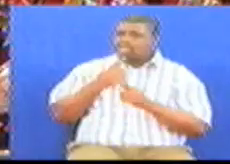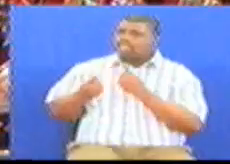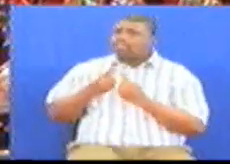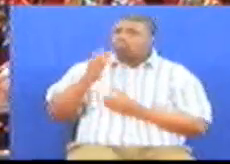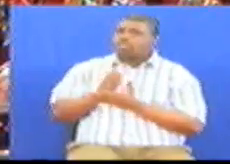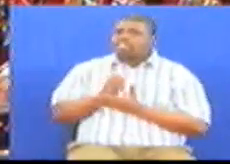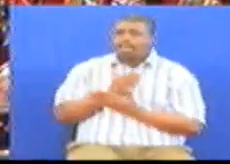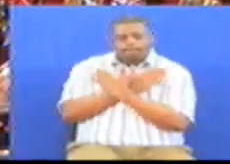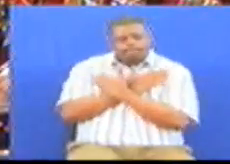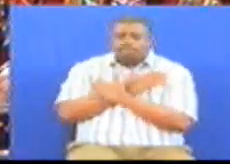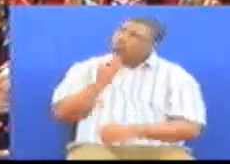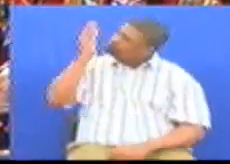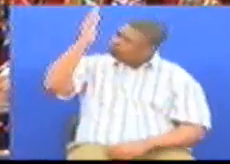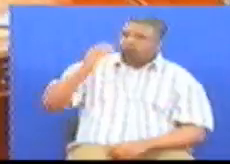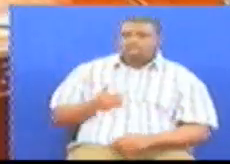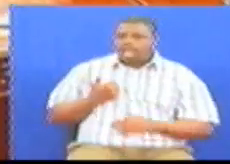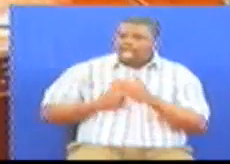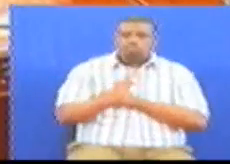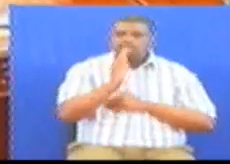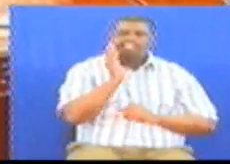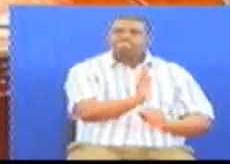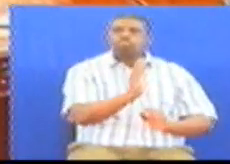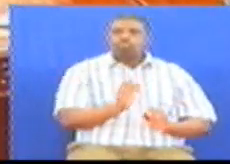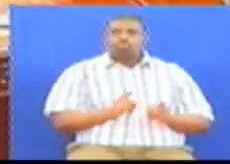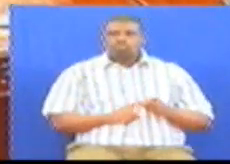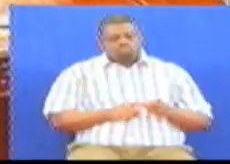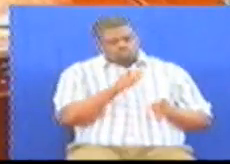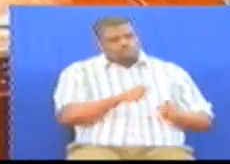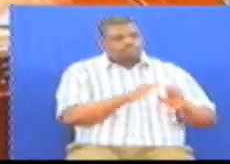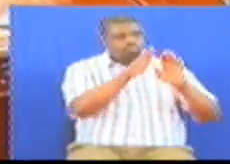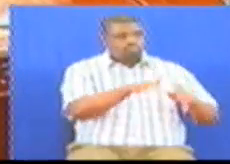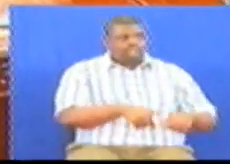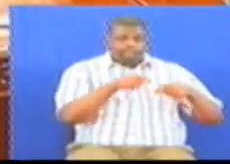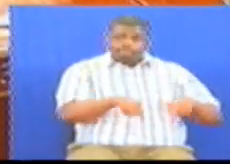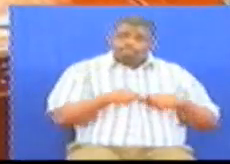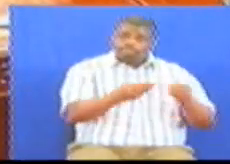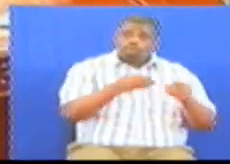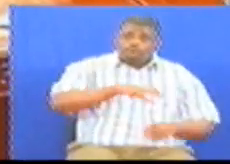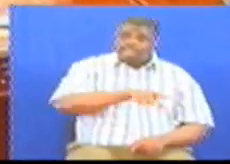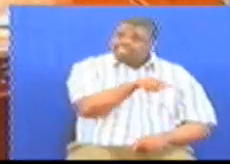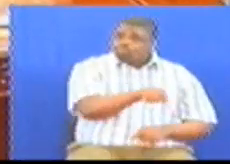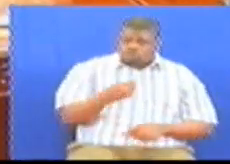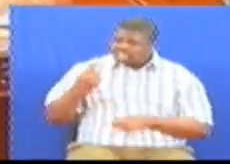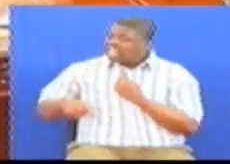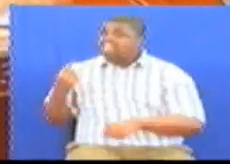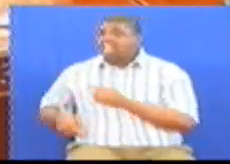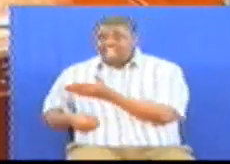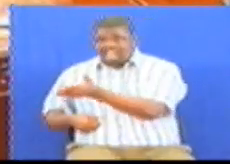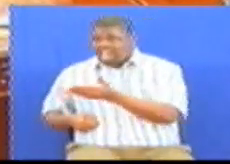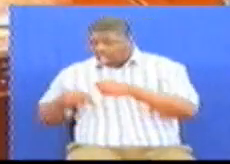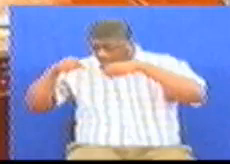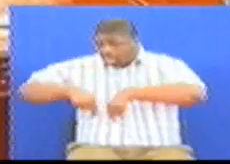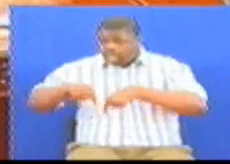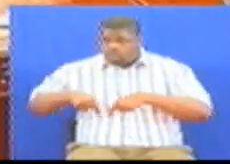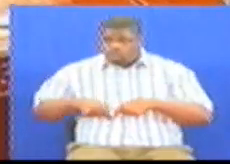Mungu. Hatuwezi hivyo. Kuna wabunge hapo walipewa halmashauri, walipewa majimbo kisiasa. Leo wanataka